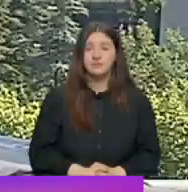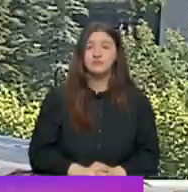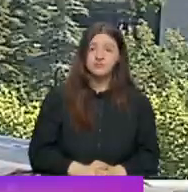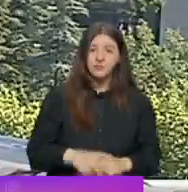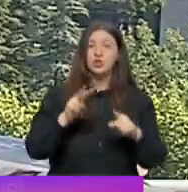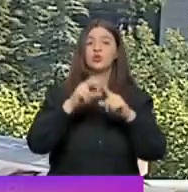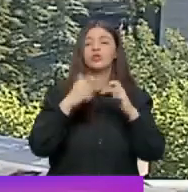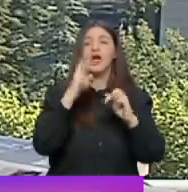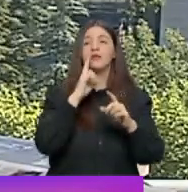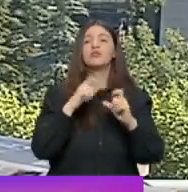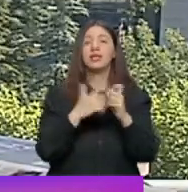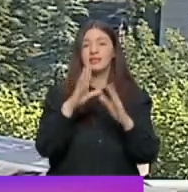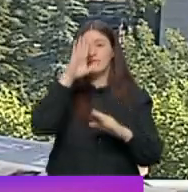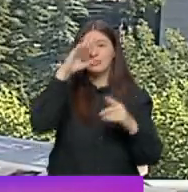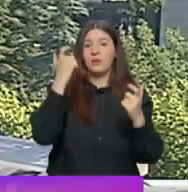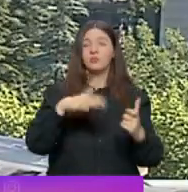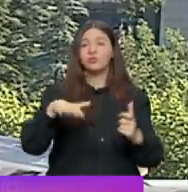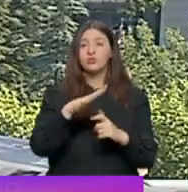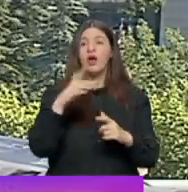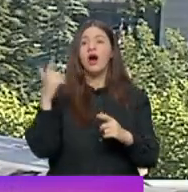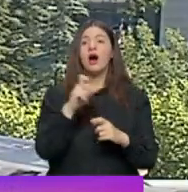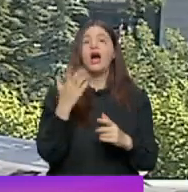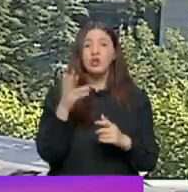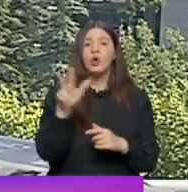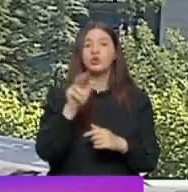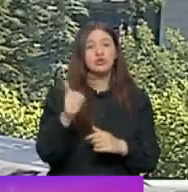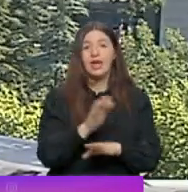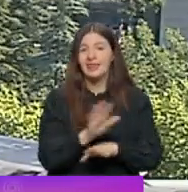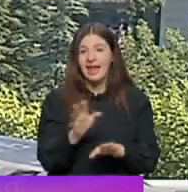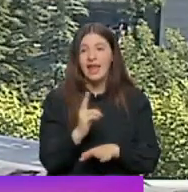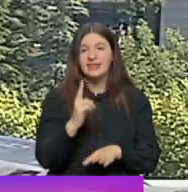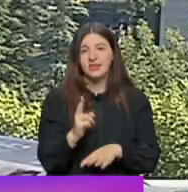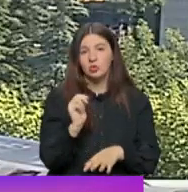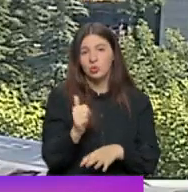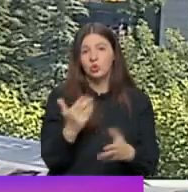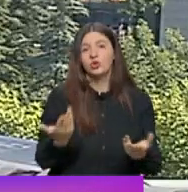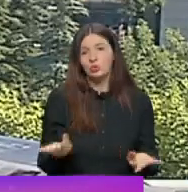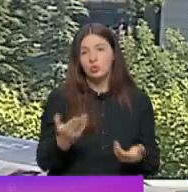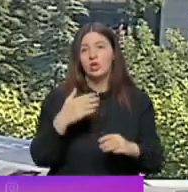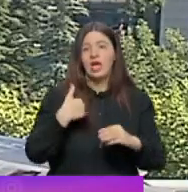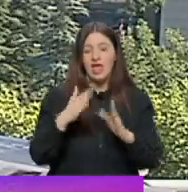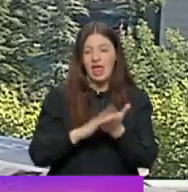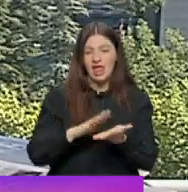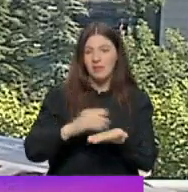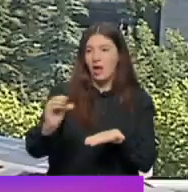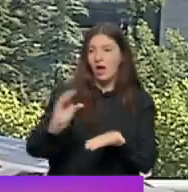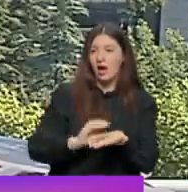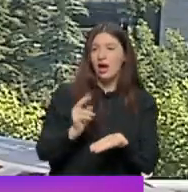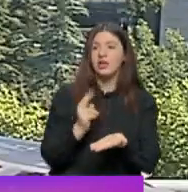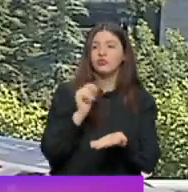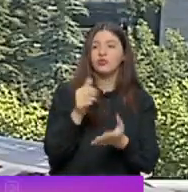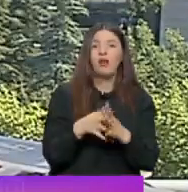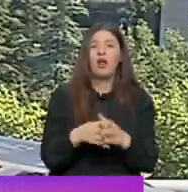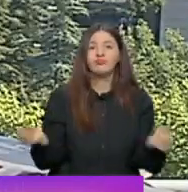Nur Hanım günaydın diyor ki İstanbul'da ay artık 30 gün değil 7 gün. Çünkü elimize geçen para 7